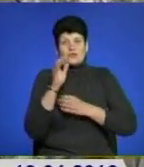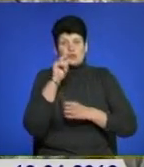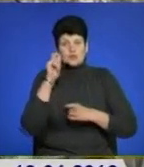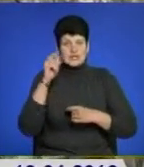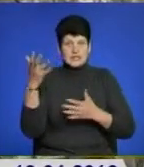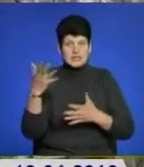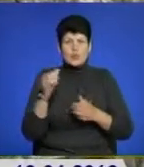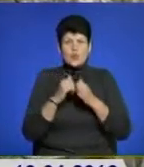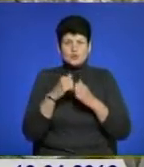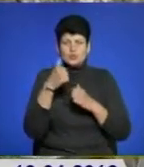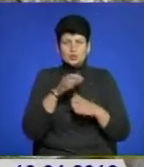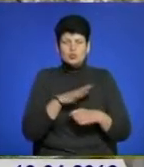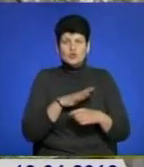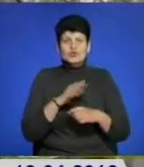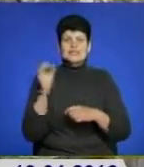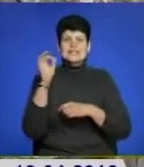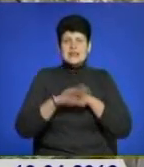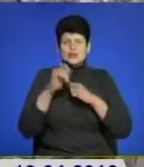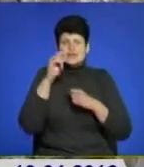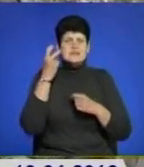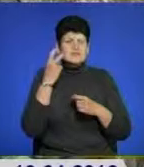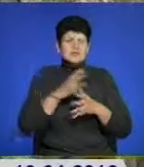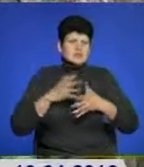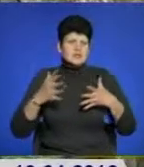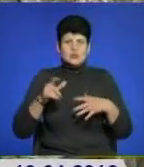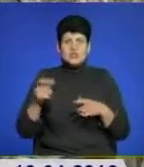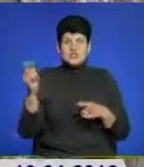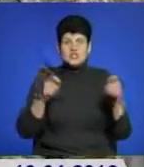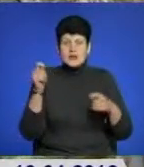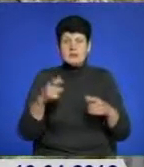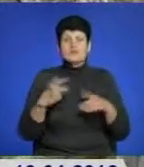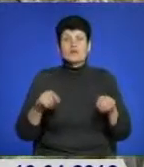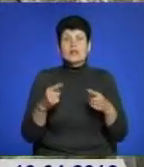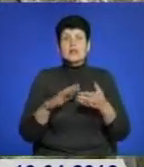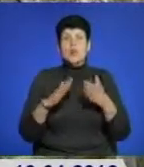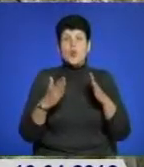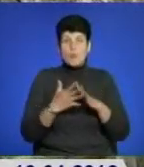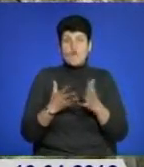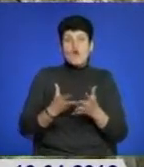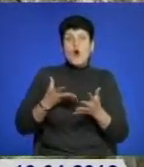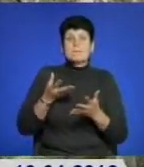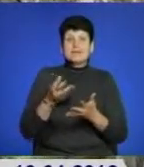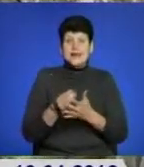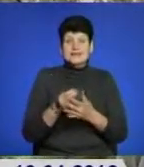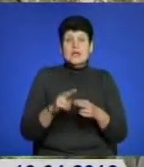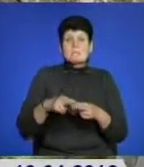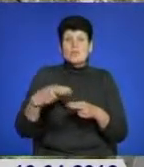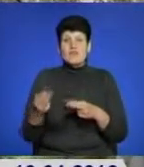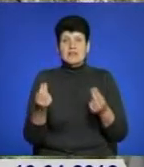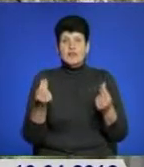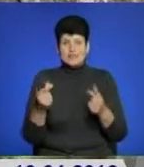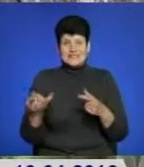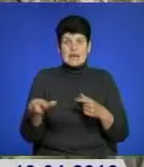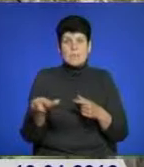тенденція, завжди була кожного року, що з Західної України найбільше людей приїжджало. Цього року ми максимально створили такі умови, оплата повернення коштів за